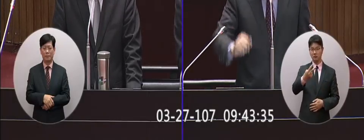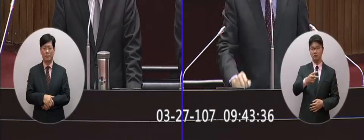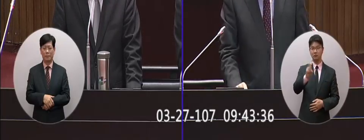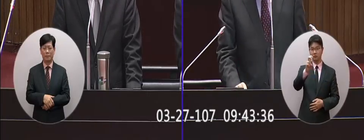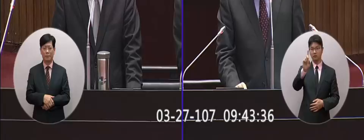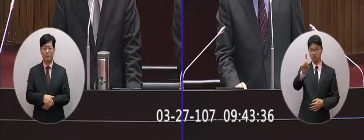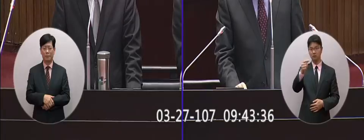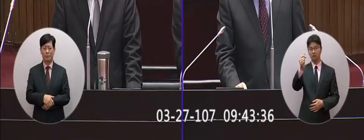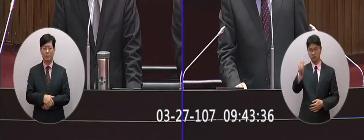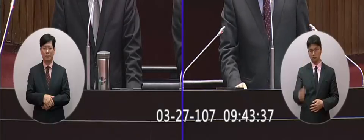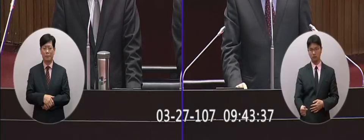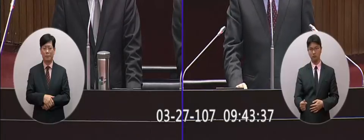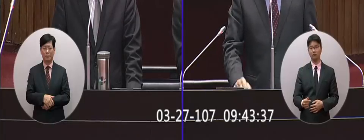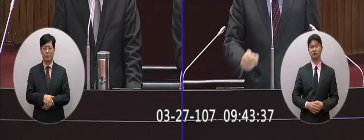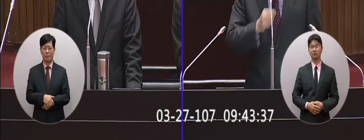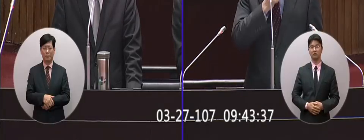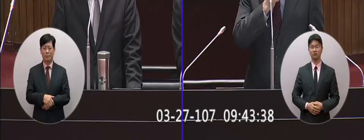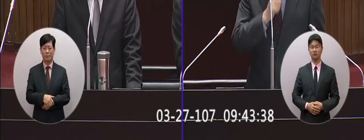221亿。